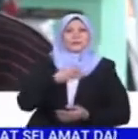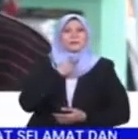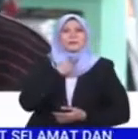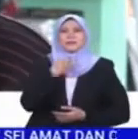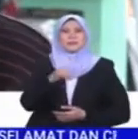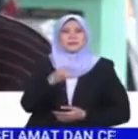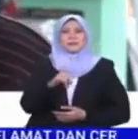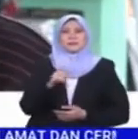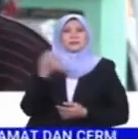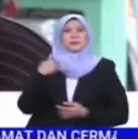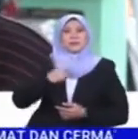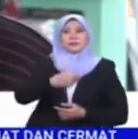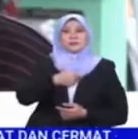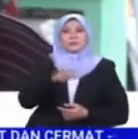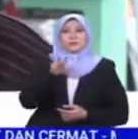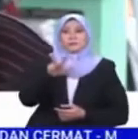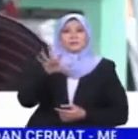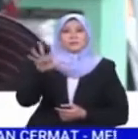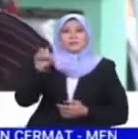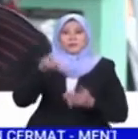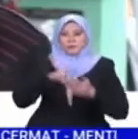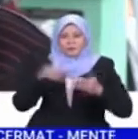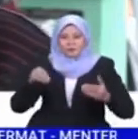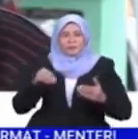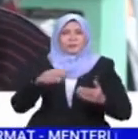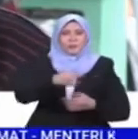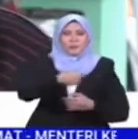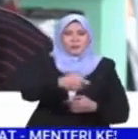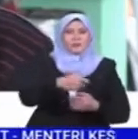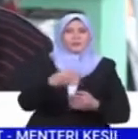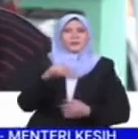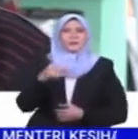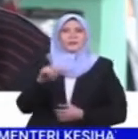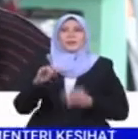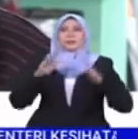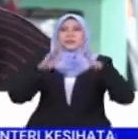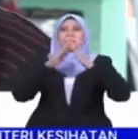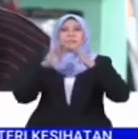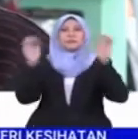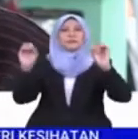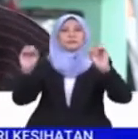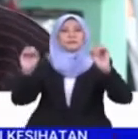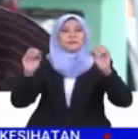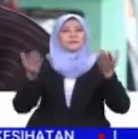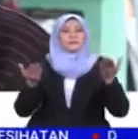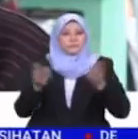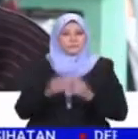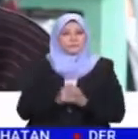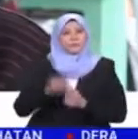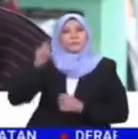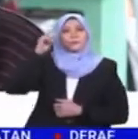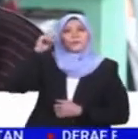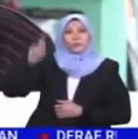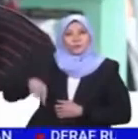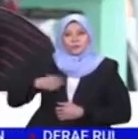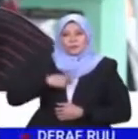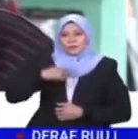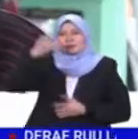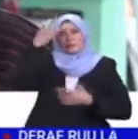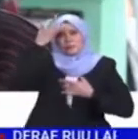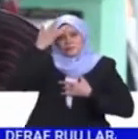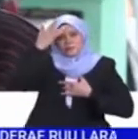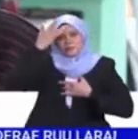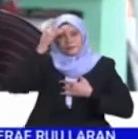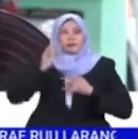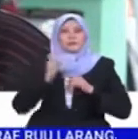yang satu 400, saya 350 kalah lah saya kan. Jadi saya tak ada tempat kediaman. Jadi kebetulan saya sakit dan